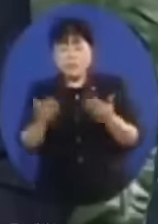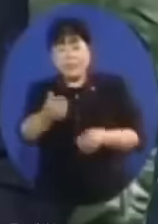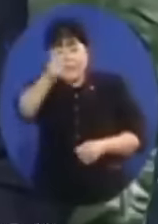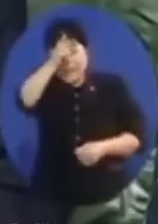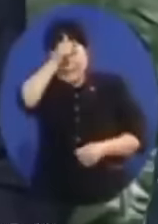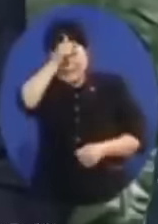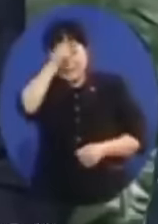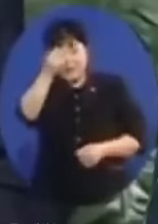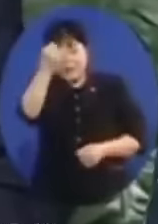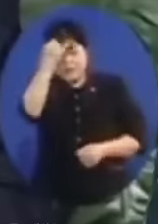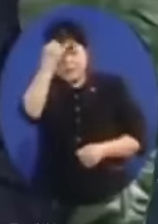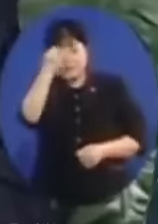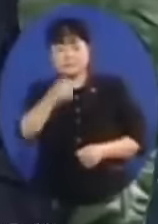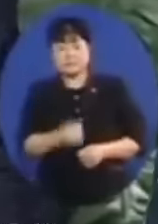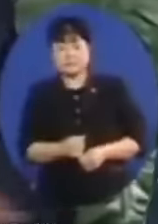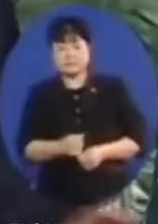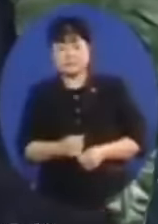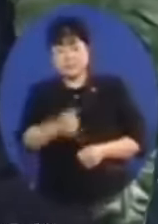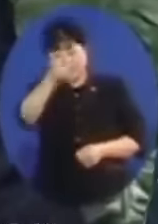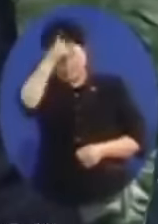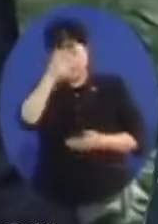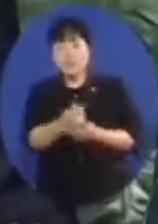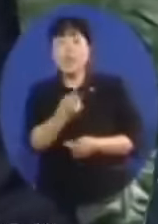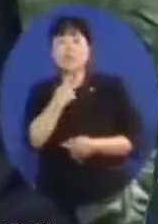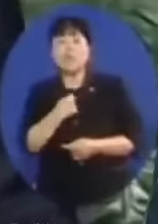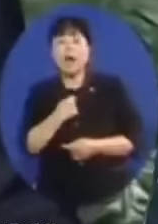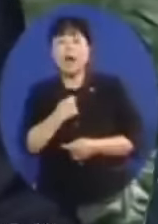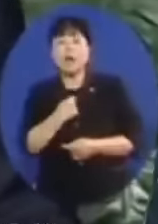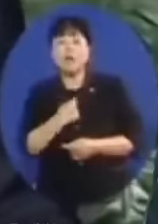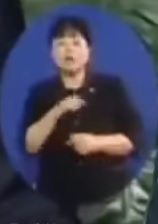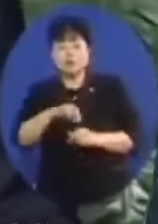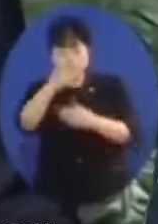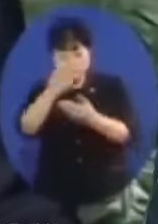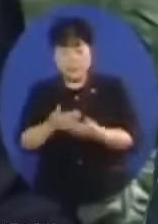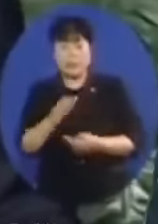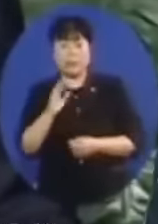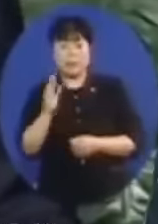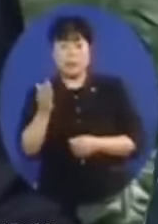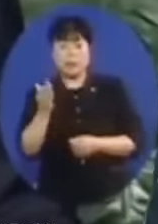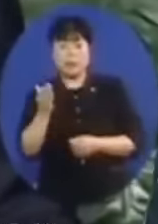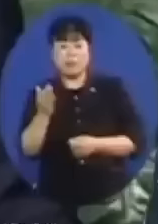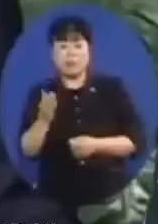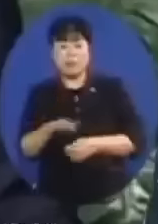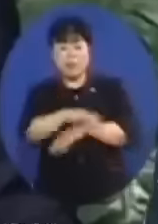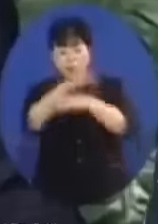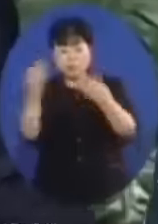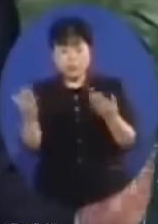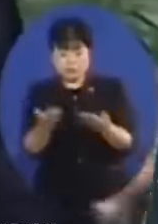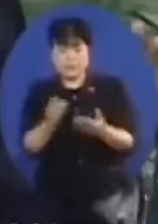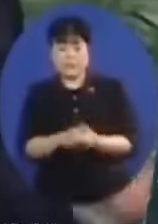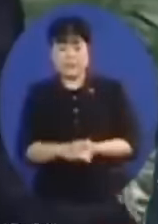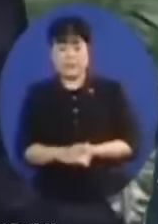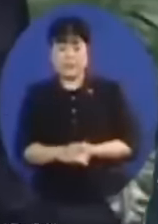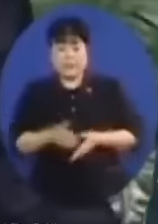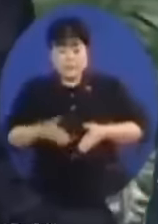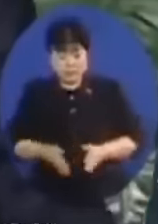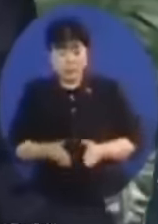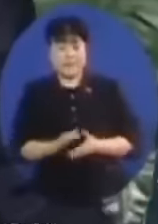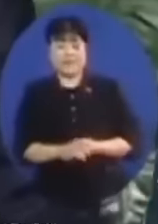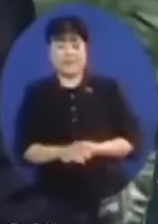아담이 타락해서 이 세상에 저주를 받은 것 삶이 범사인 것입니다.